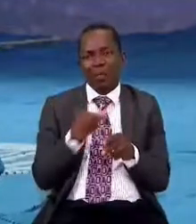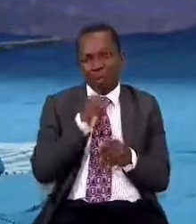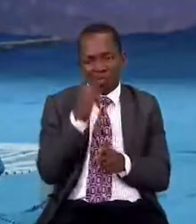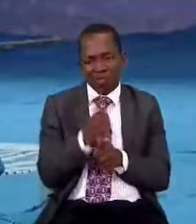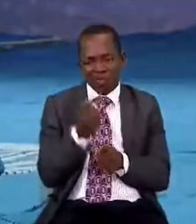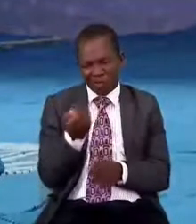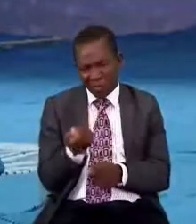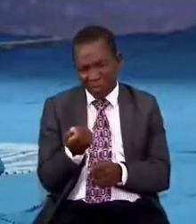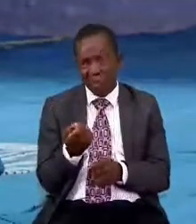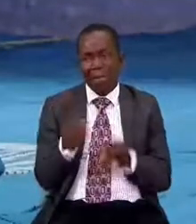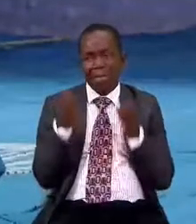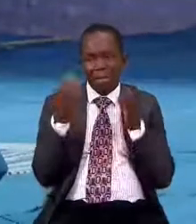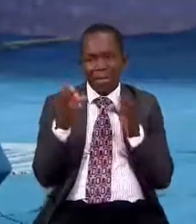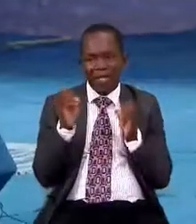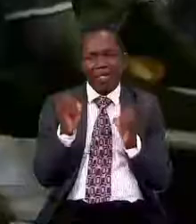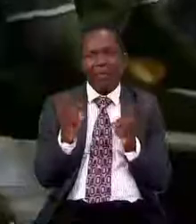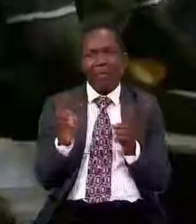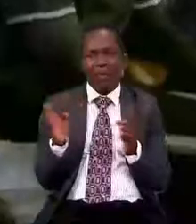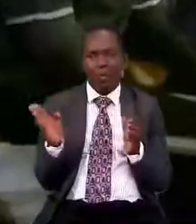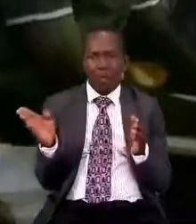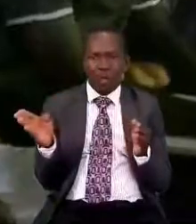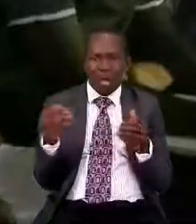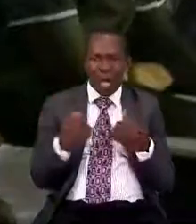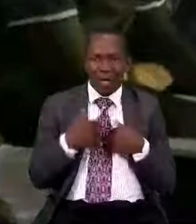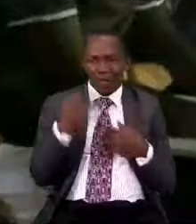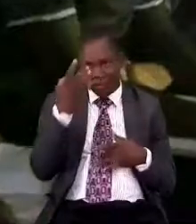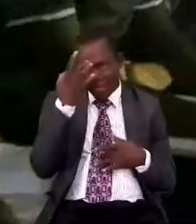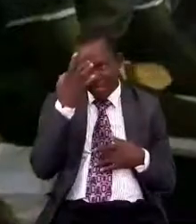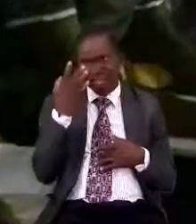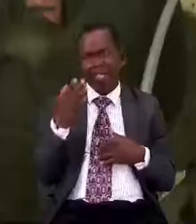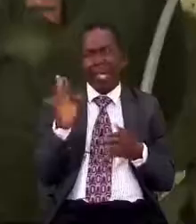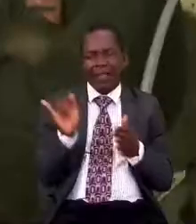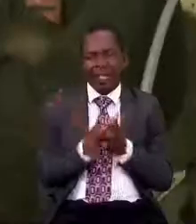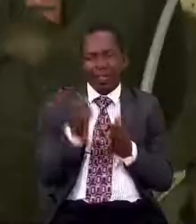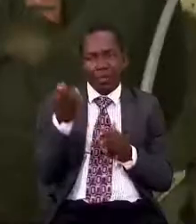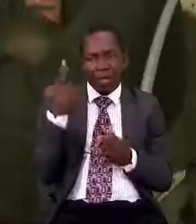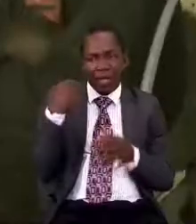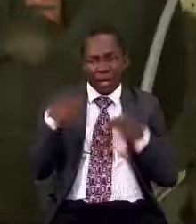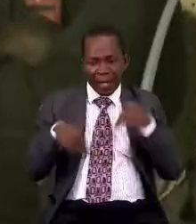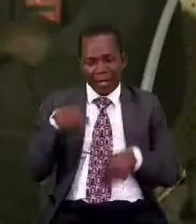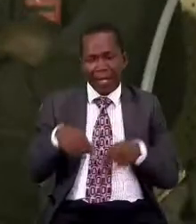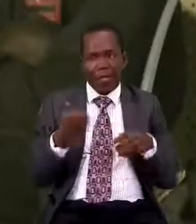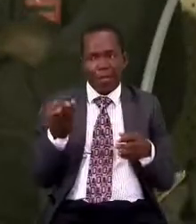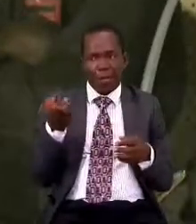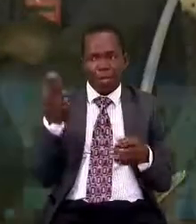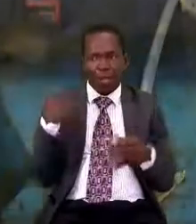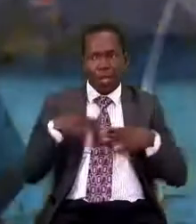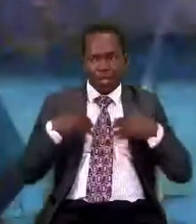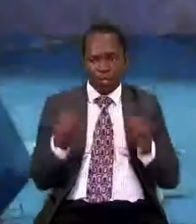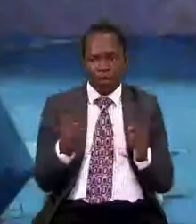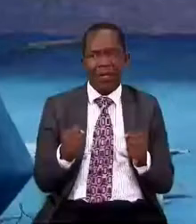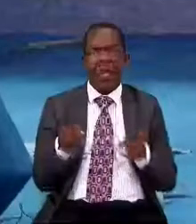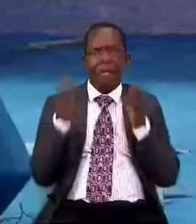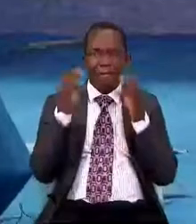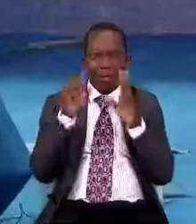de boiteux furent guéris. Beaucoup ce soir. Des aveugles vont recouvrir